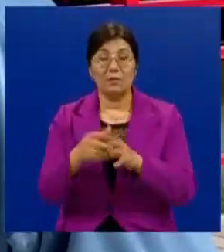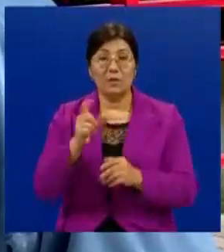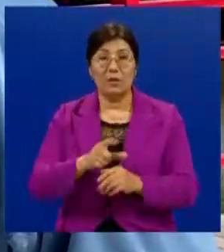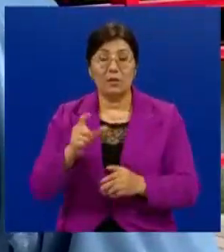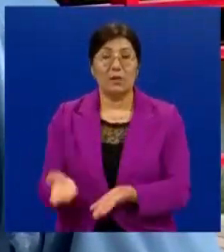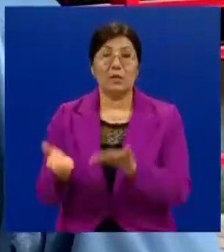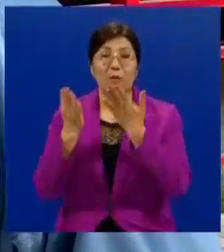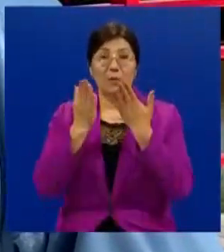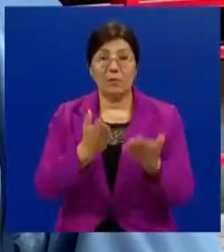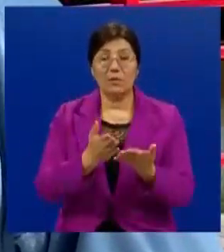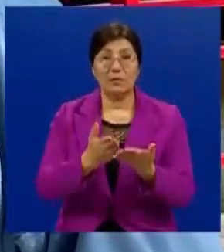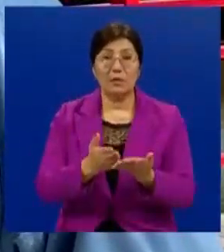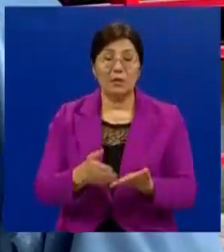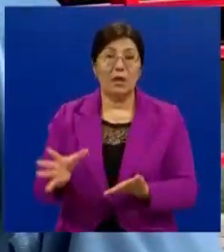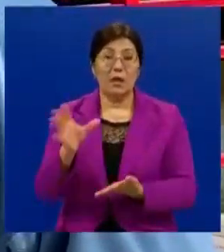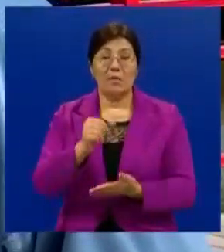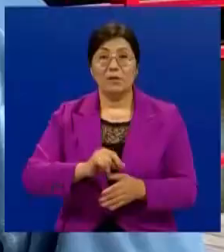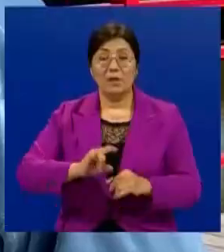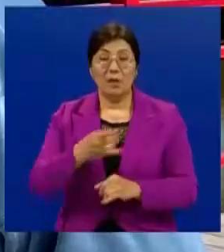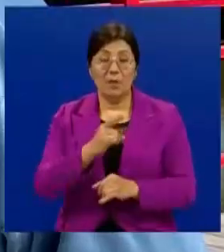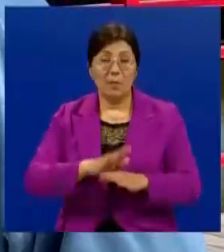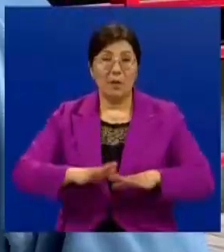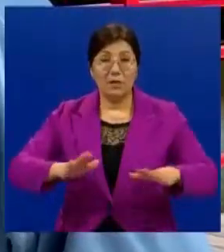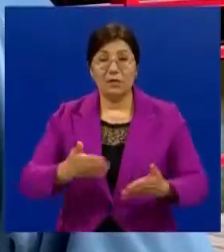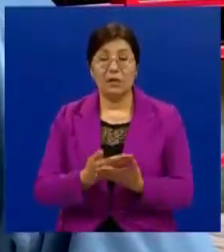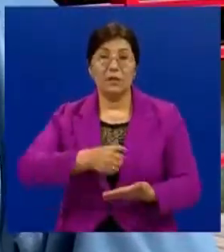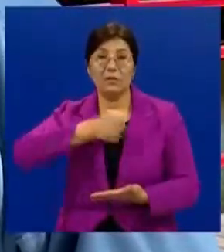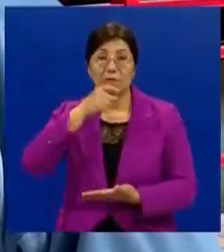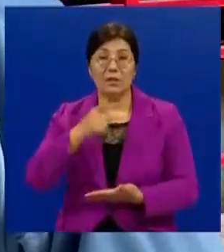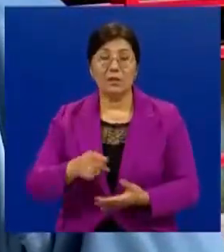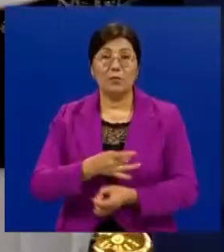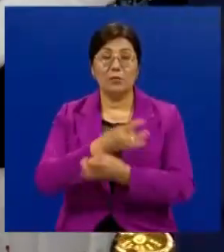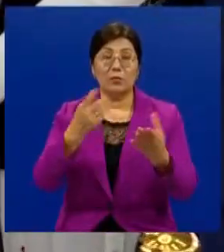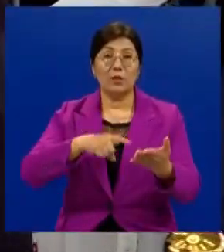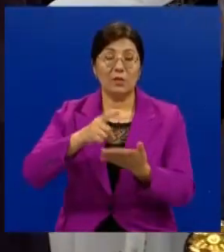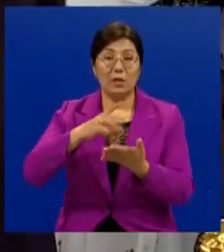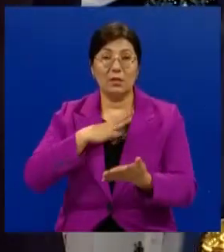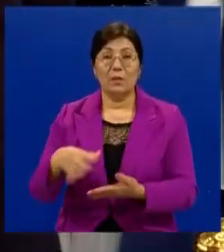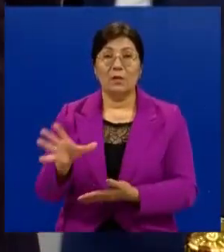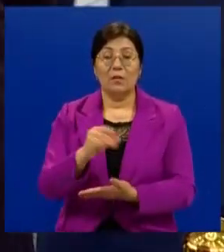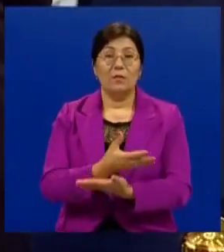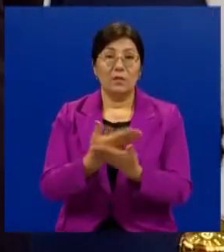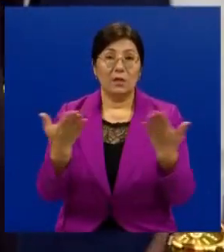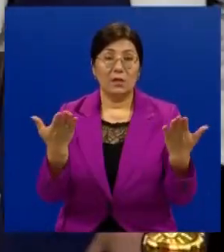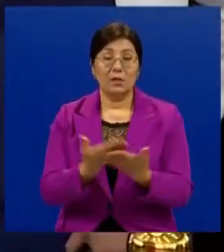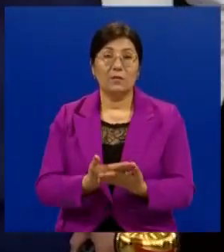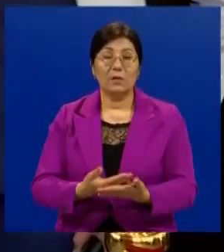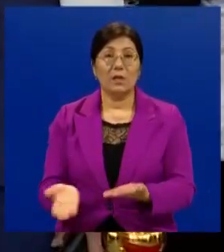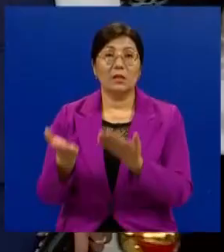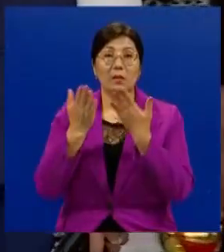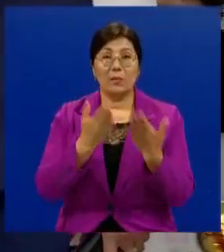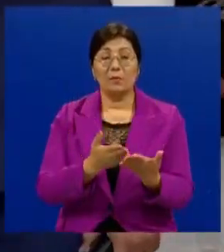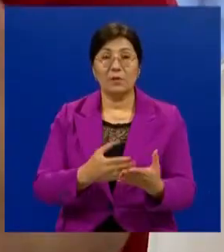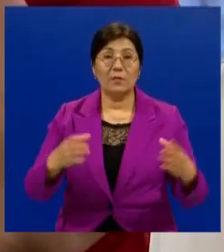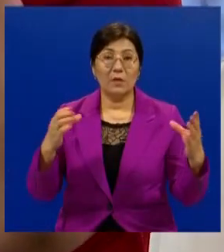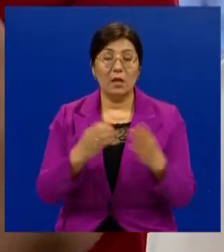искусству привлекаем как малышей, так и стариков. Ведь культура должна быть во всех нас. На мероприятие пригласили и творческие коллективы